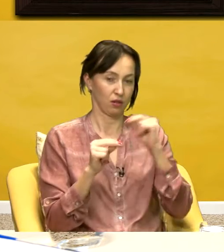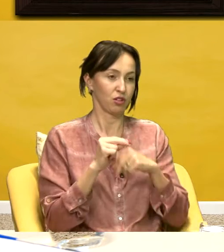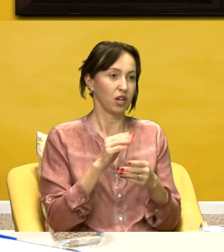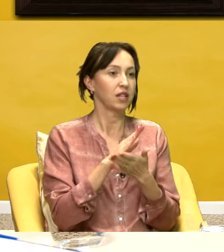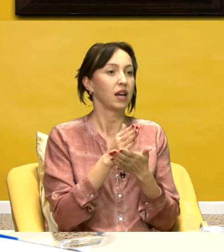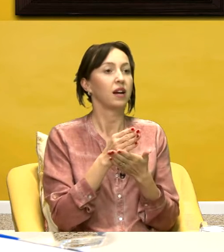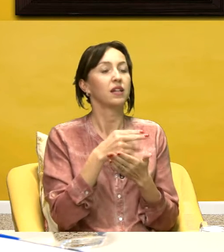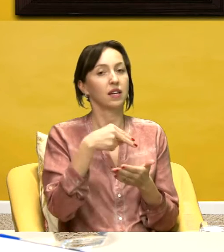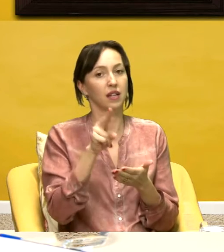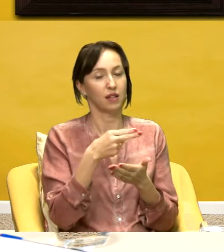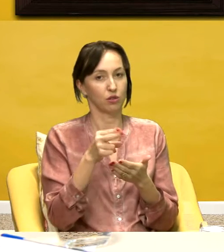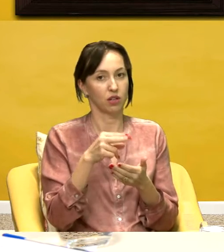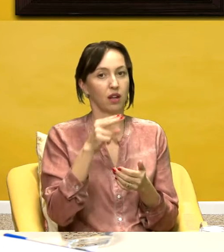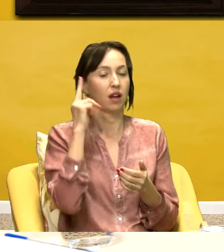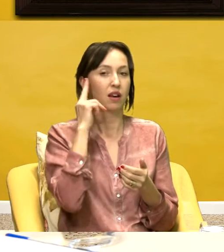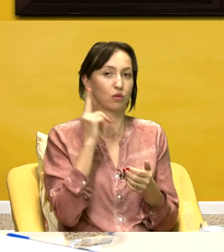da?